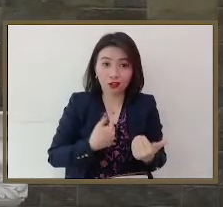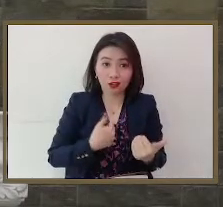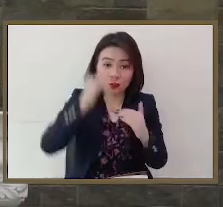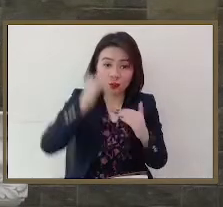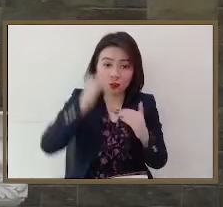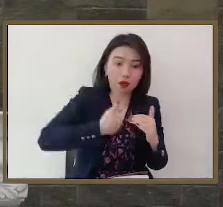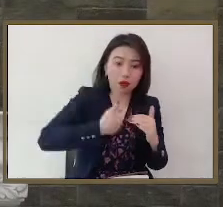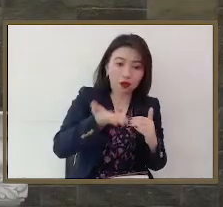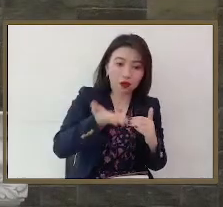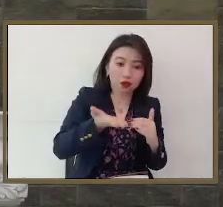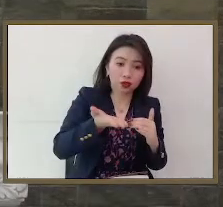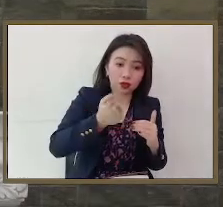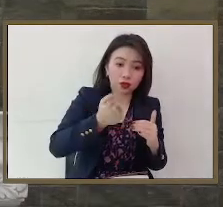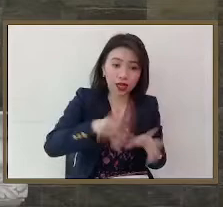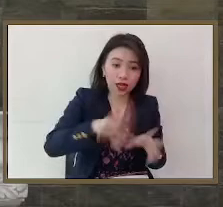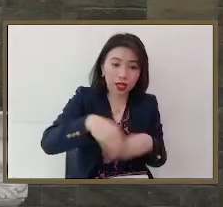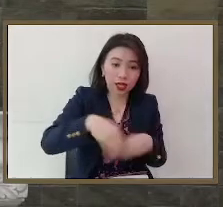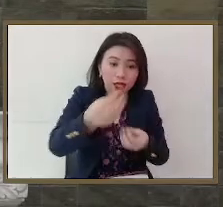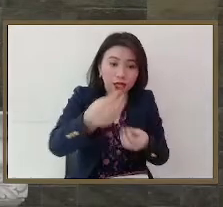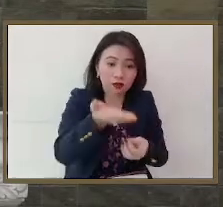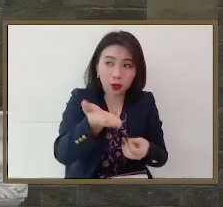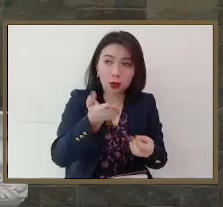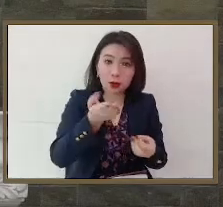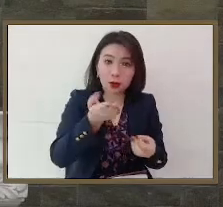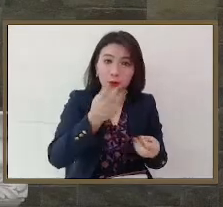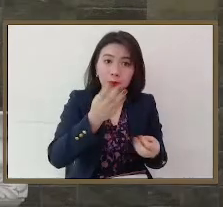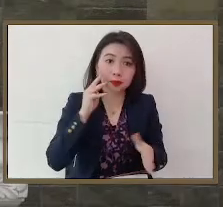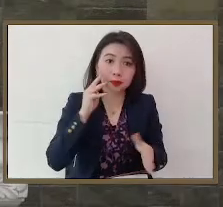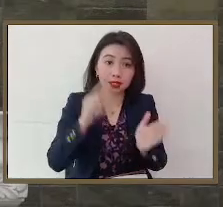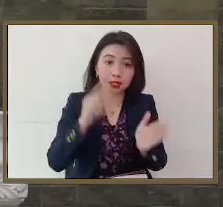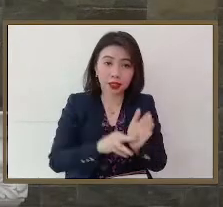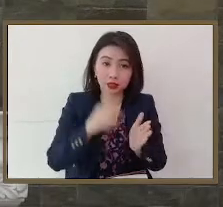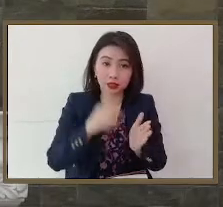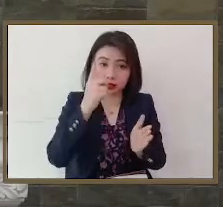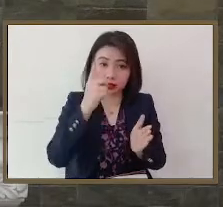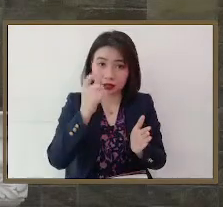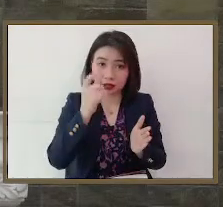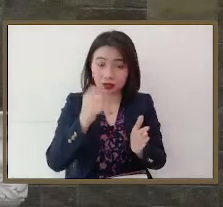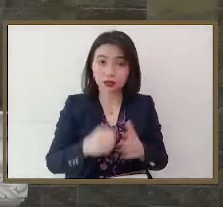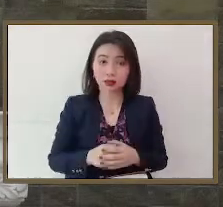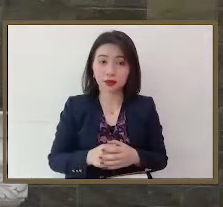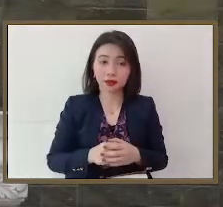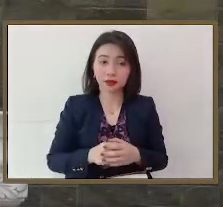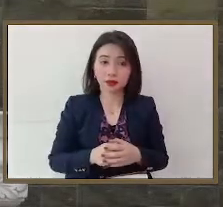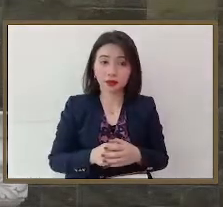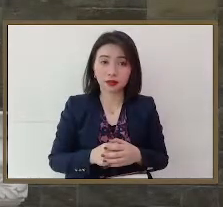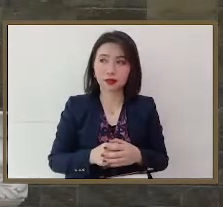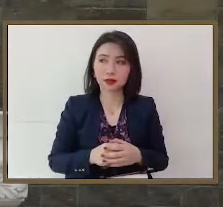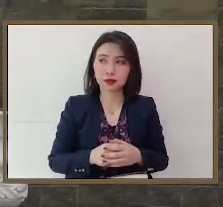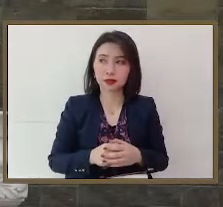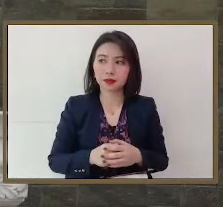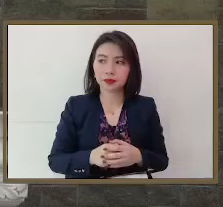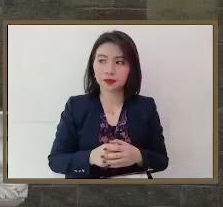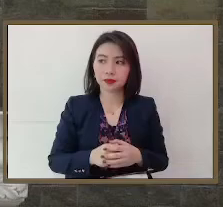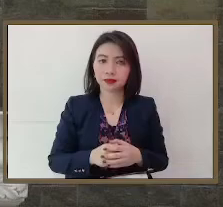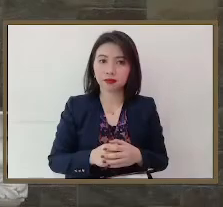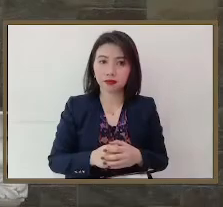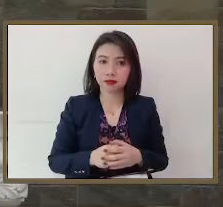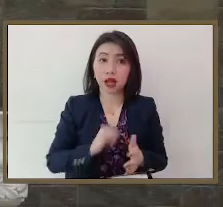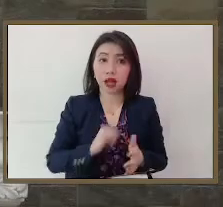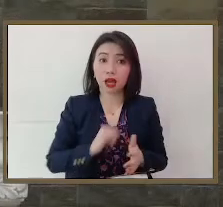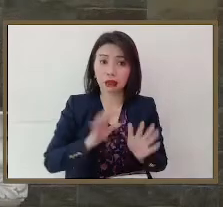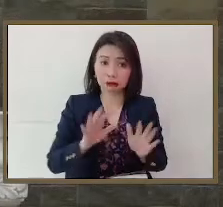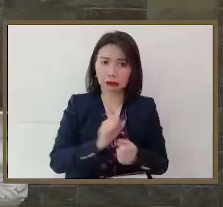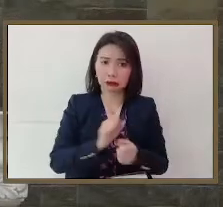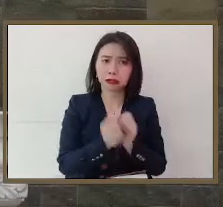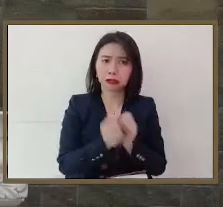I'm bringing the message to you. You understand that? Pwedeng magbago, pwedeng palitan, pwedeng, you know.